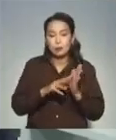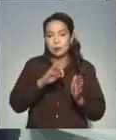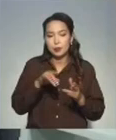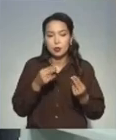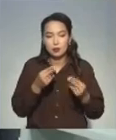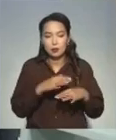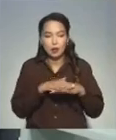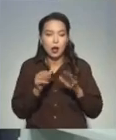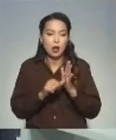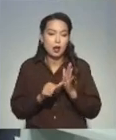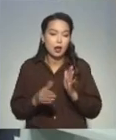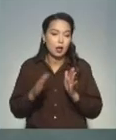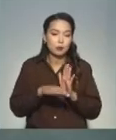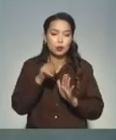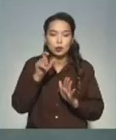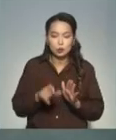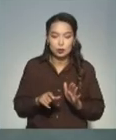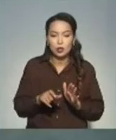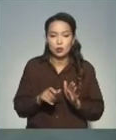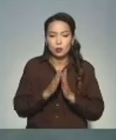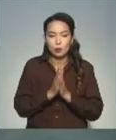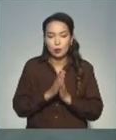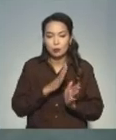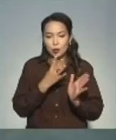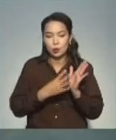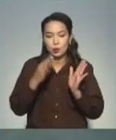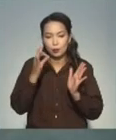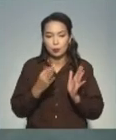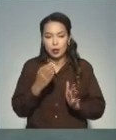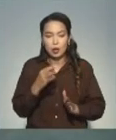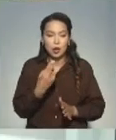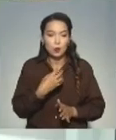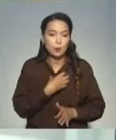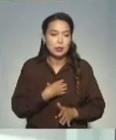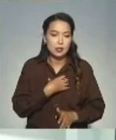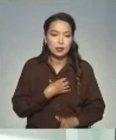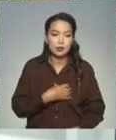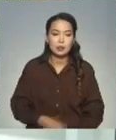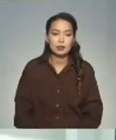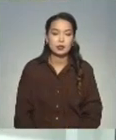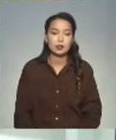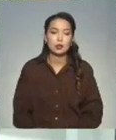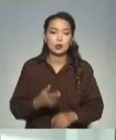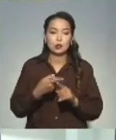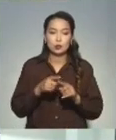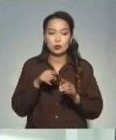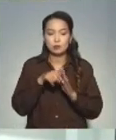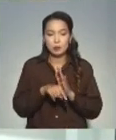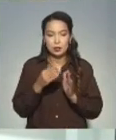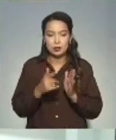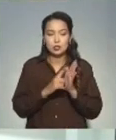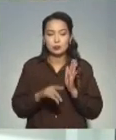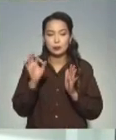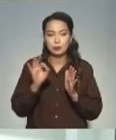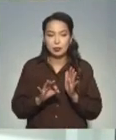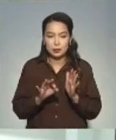қаржыға 60-тан астам депутаттық сауал жолданған. Оның 90% әлеуметтік мәселе. Соның ішінде